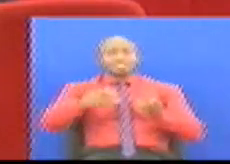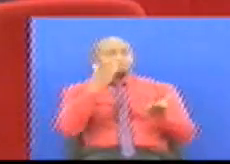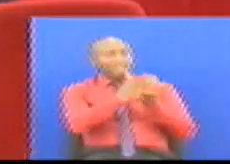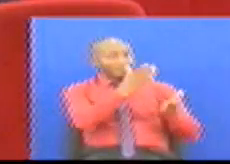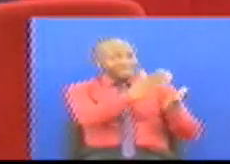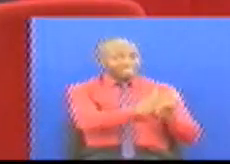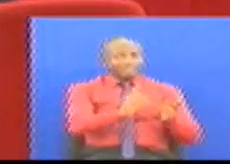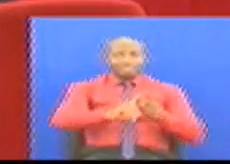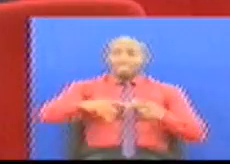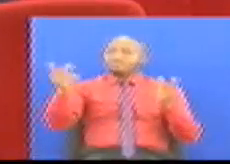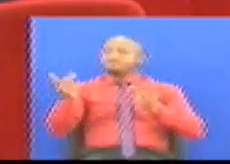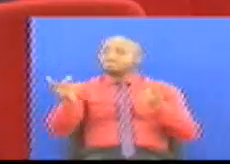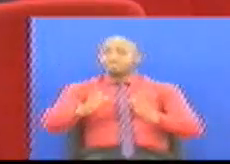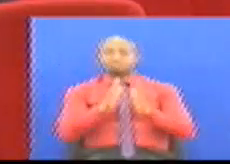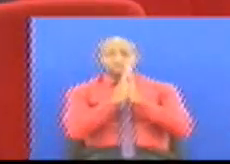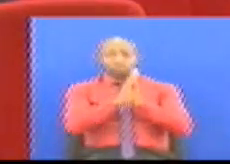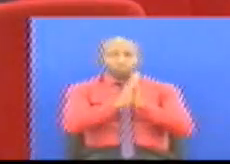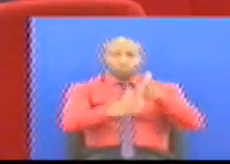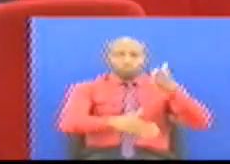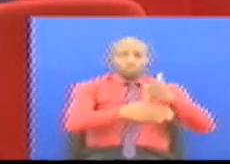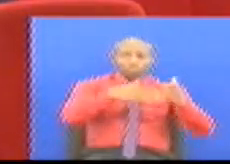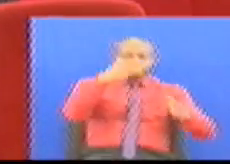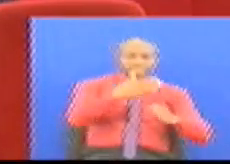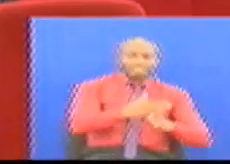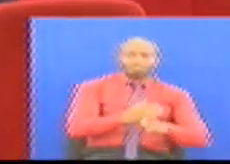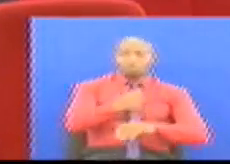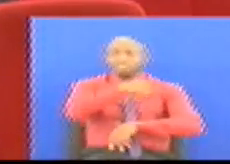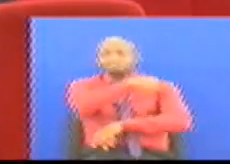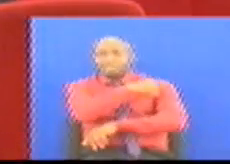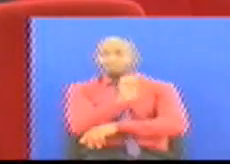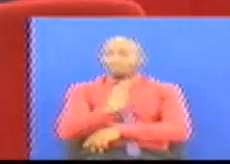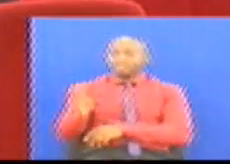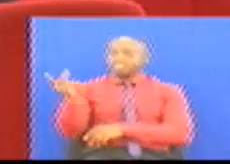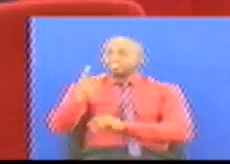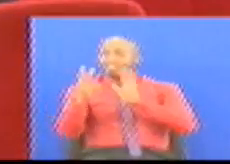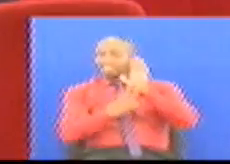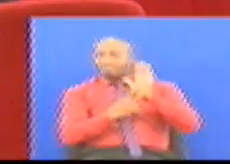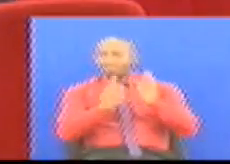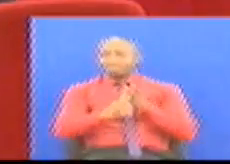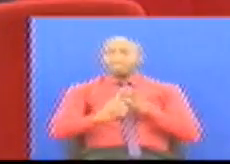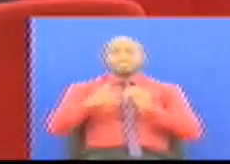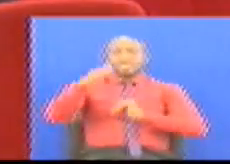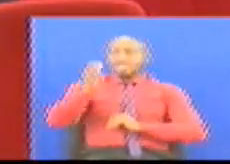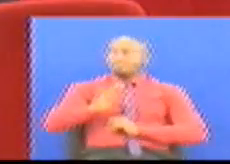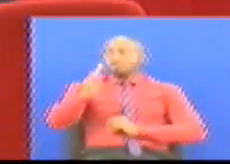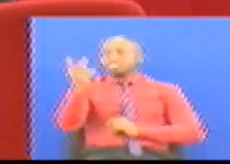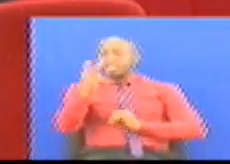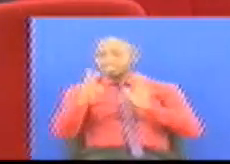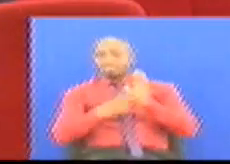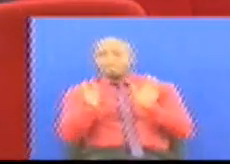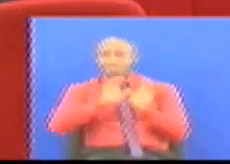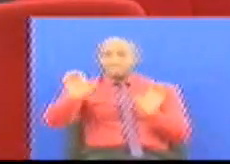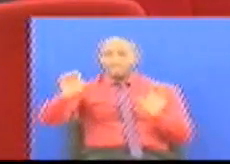kukamilishwa. Lakini ni kushukuru katika ujenzi wa hospitali za wilaya 27 zaidi ya bilioni 27 mlizotenga, na hospitali yetu